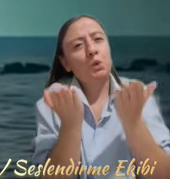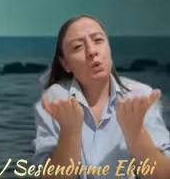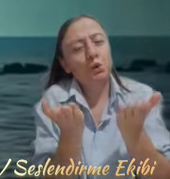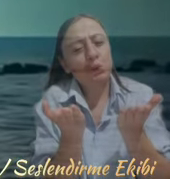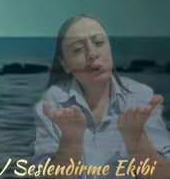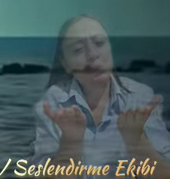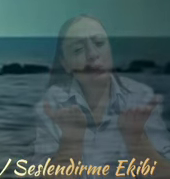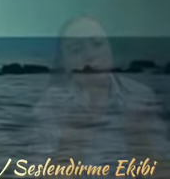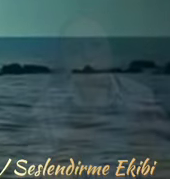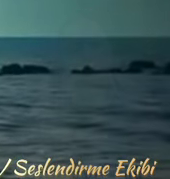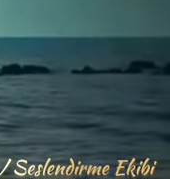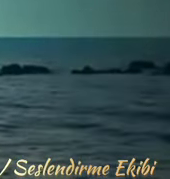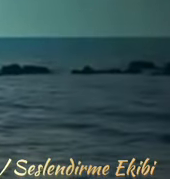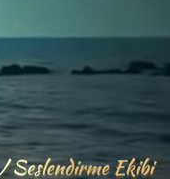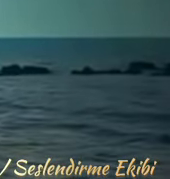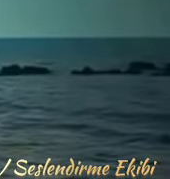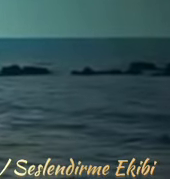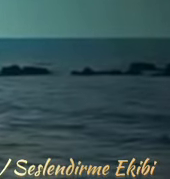sorgularım boyunca.